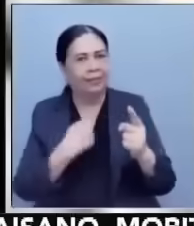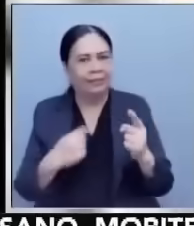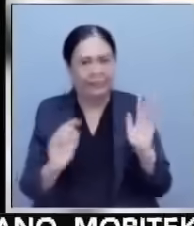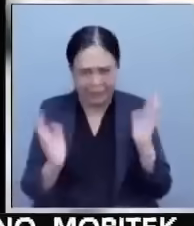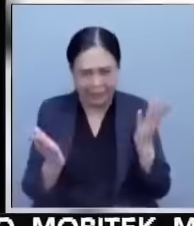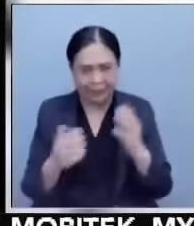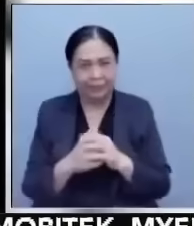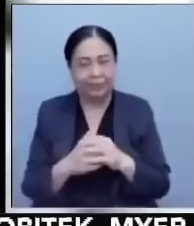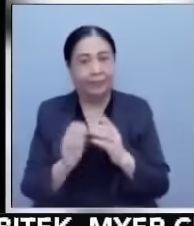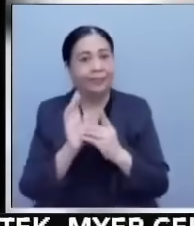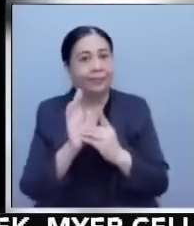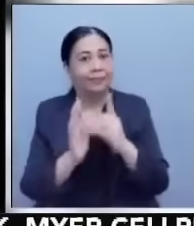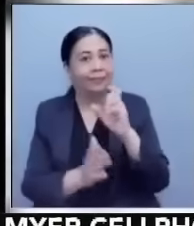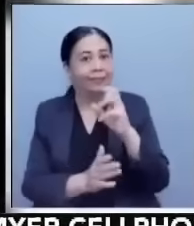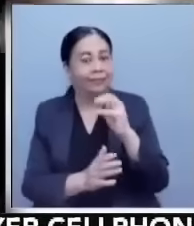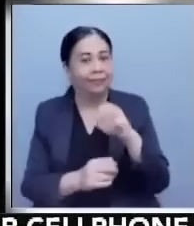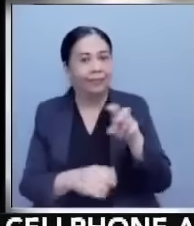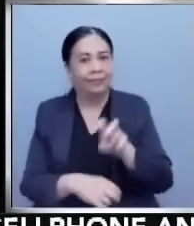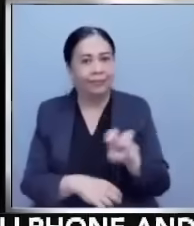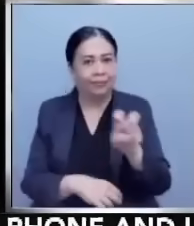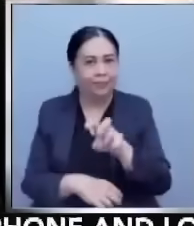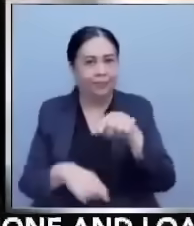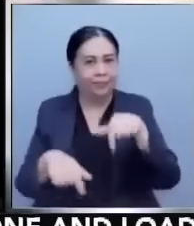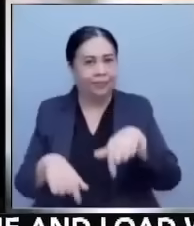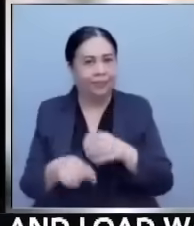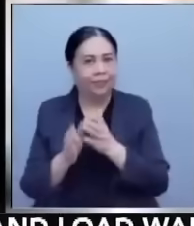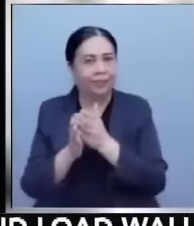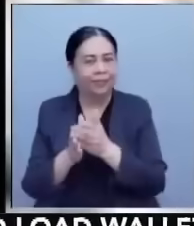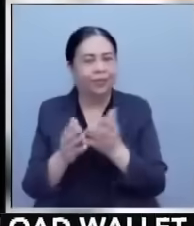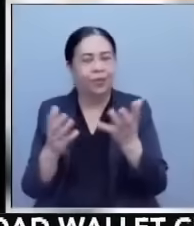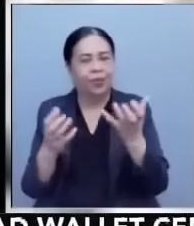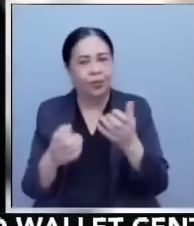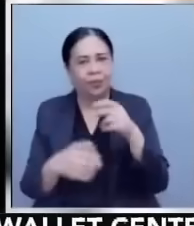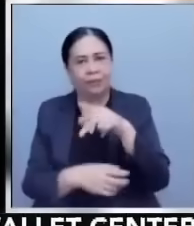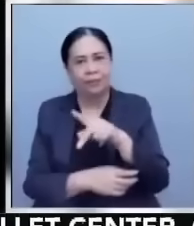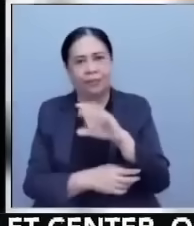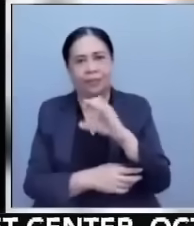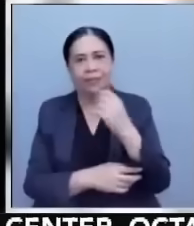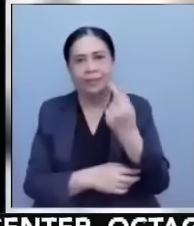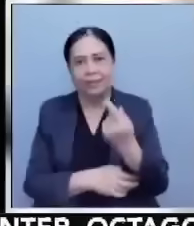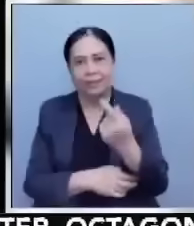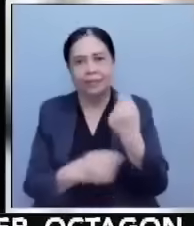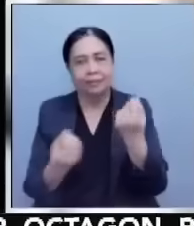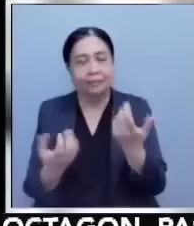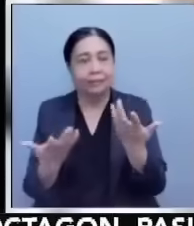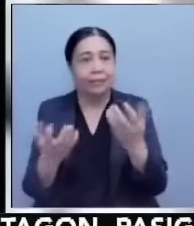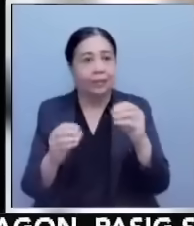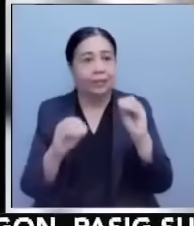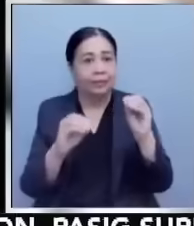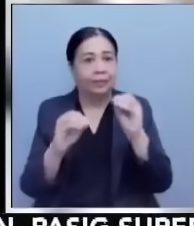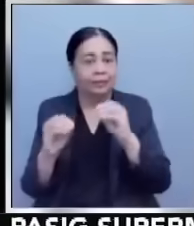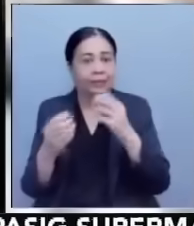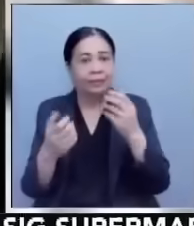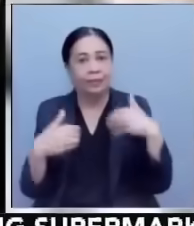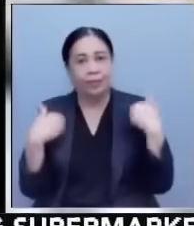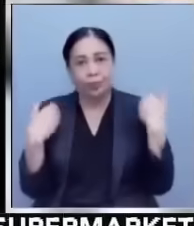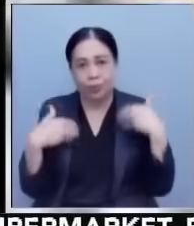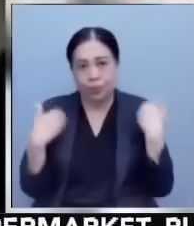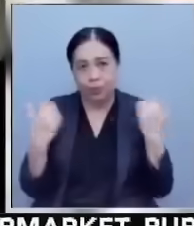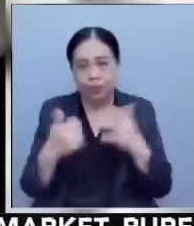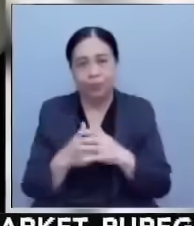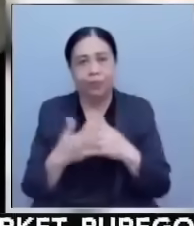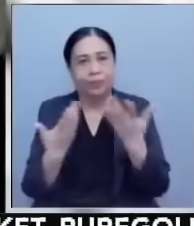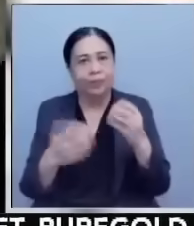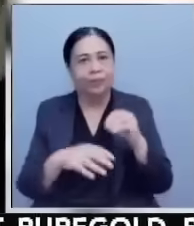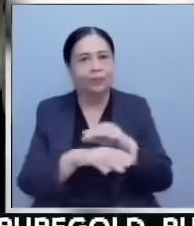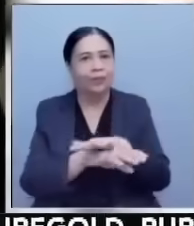tour dito sa BRP Teresa Magbanwa, nais daw ng Philippine Coast Guard na bukod sa mabigyan ng kaalaman ng mga kabataan, ay maimpluwensyahan